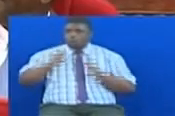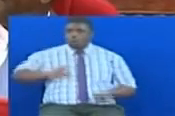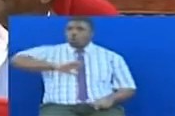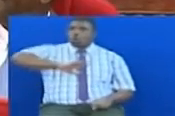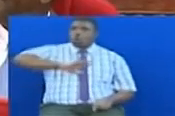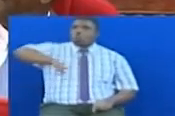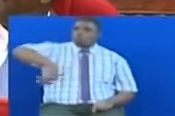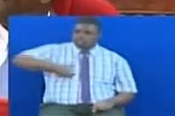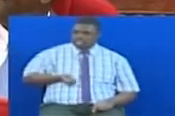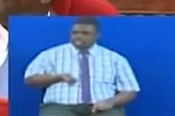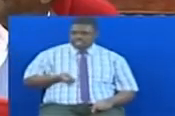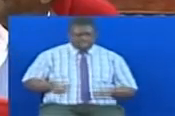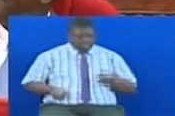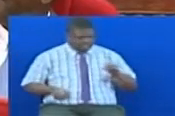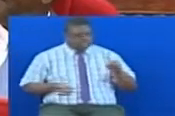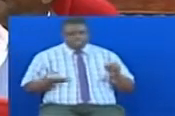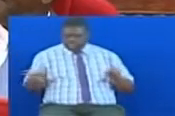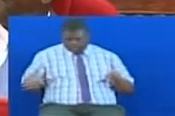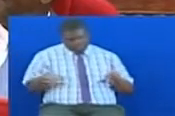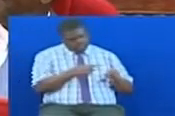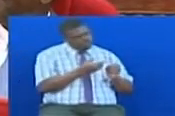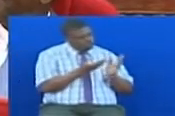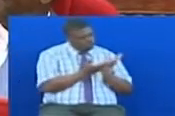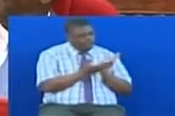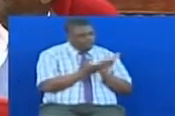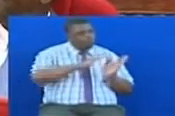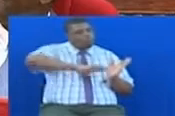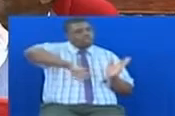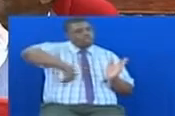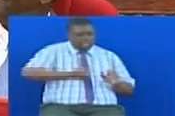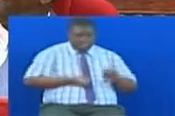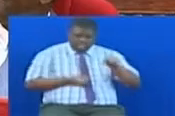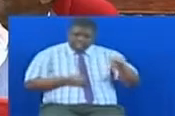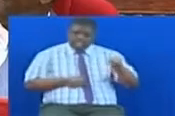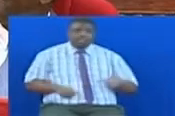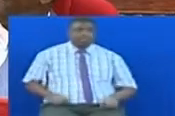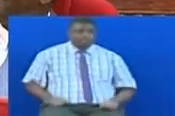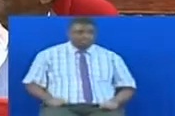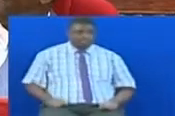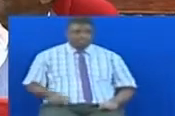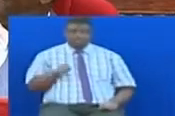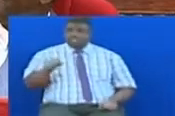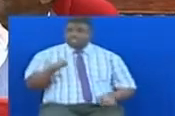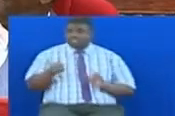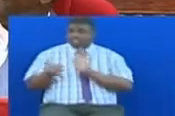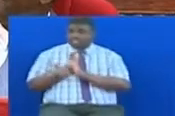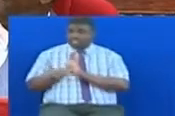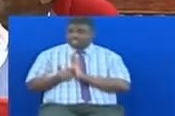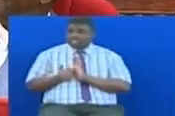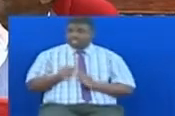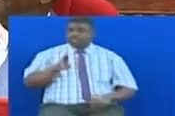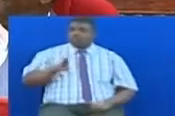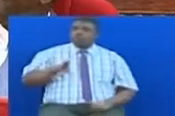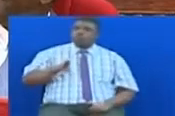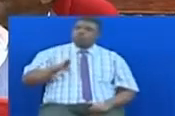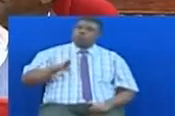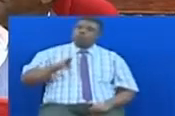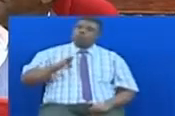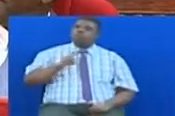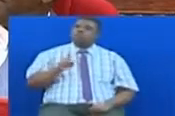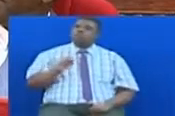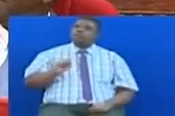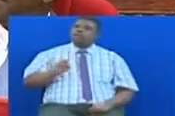ni vizuri tufikirie sana. Kuna hii sheria yetu ya uzabuni, Mheshimiwa Naibu Speaker, ya